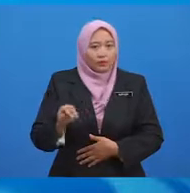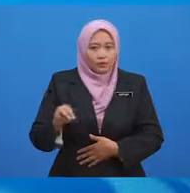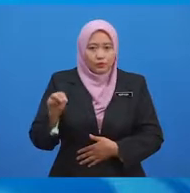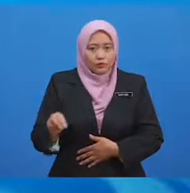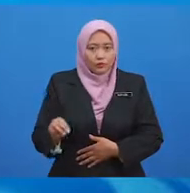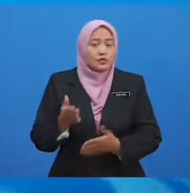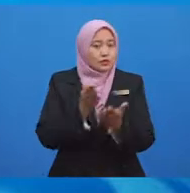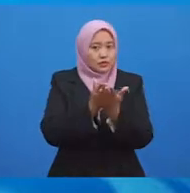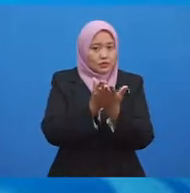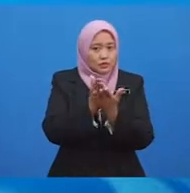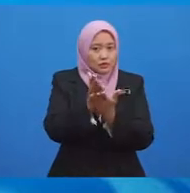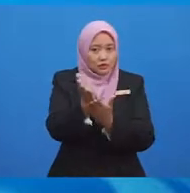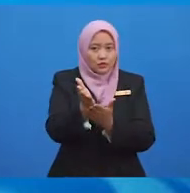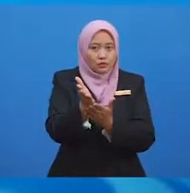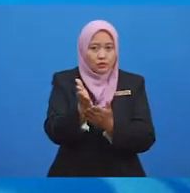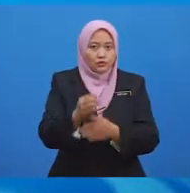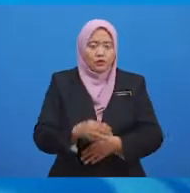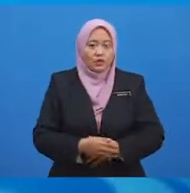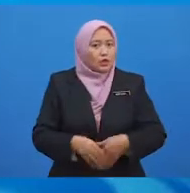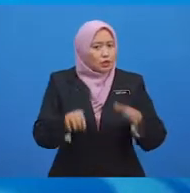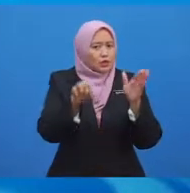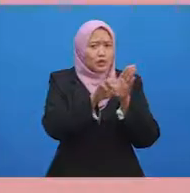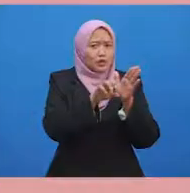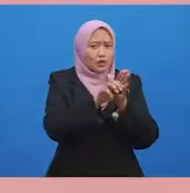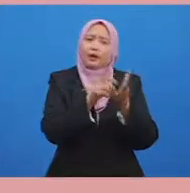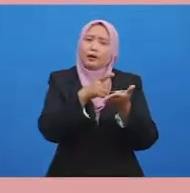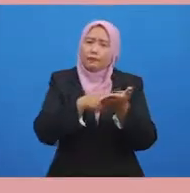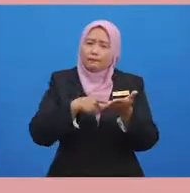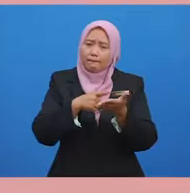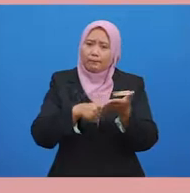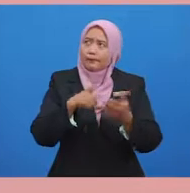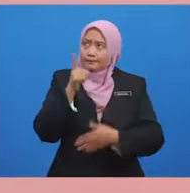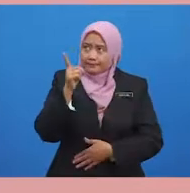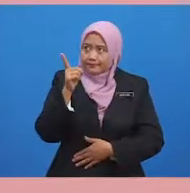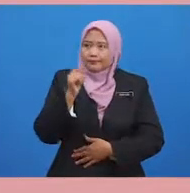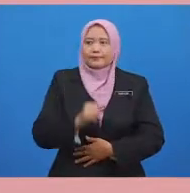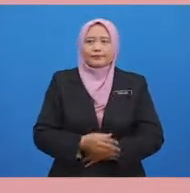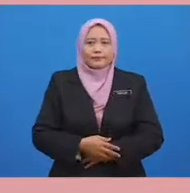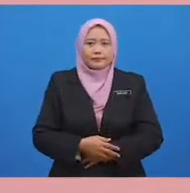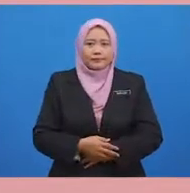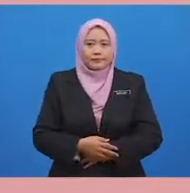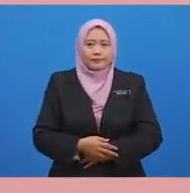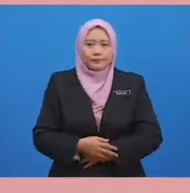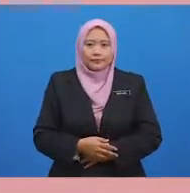Murid-murid, seterusnya, gambar apakah ini yang ditunjukkan pada murid-murid?